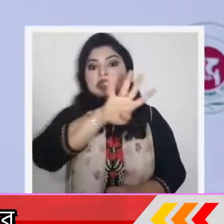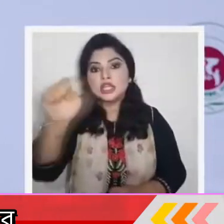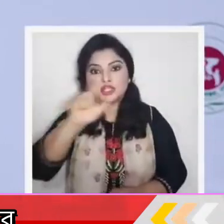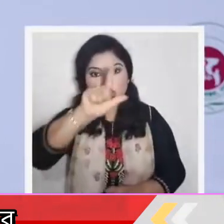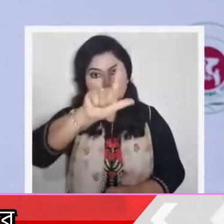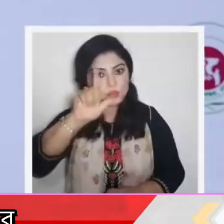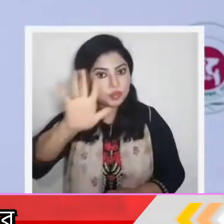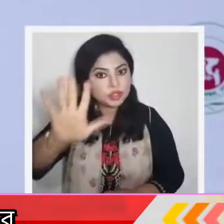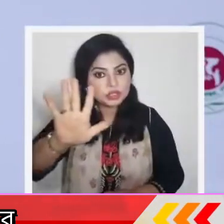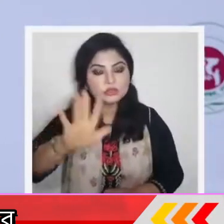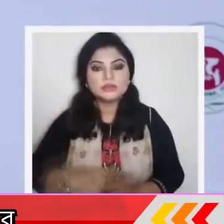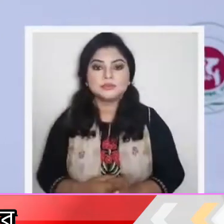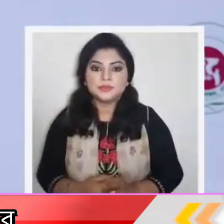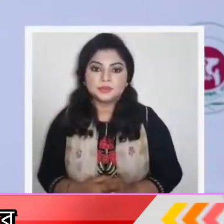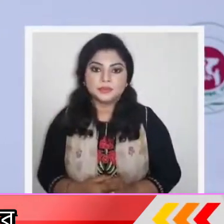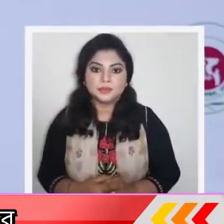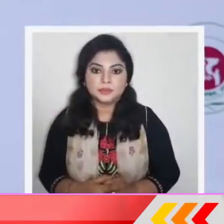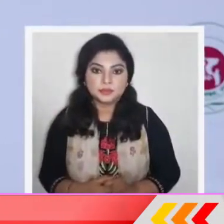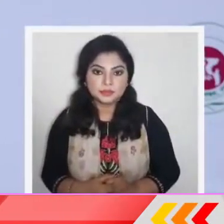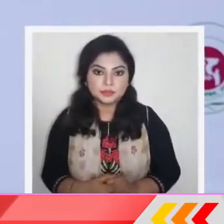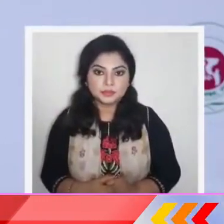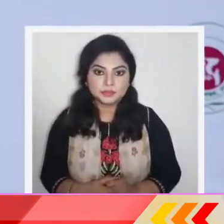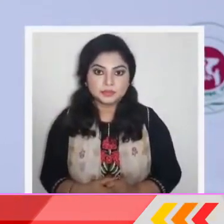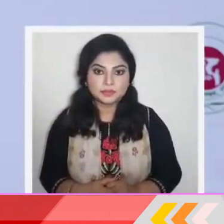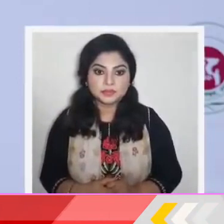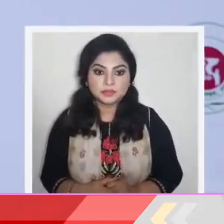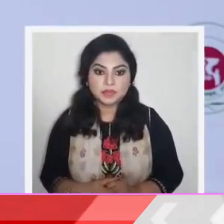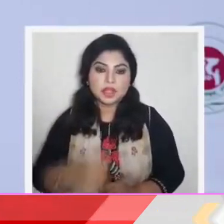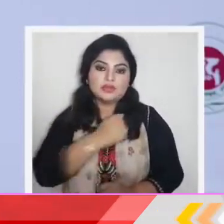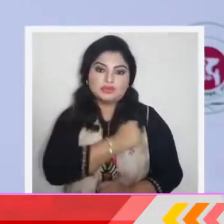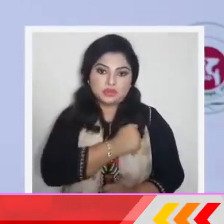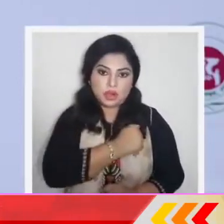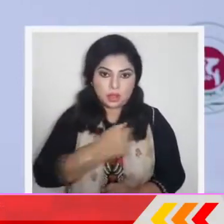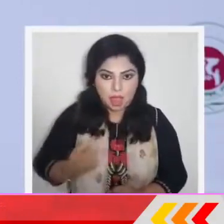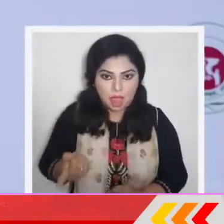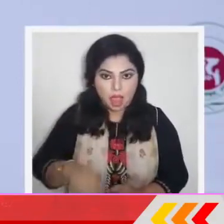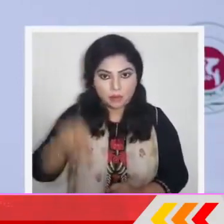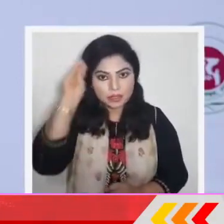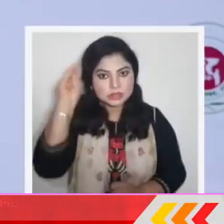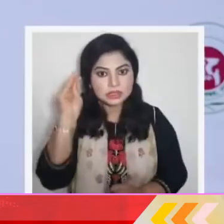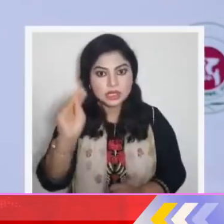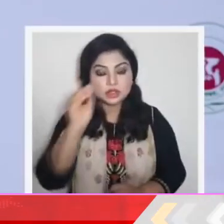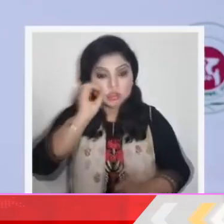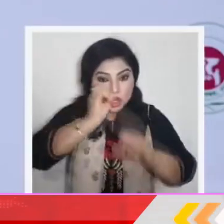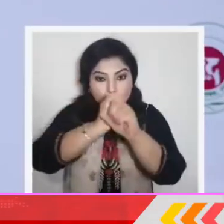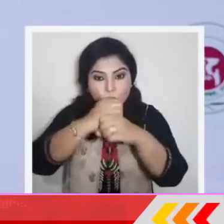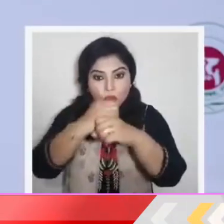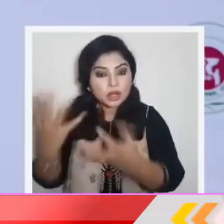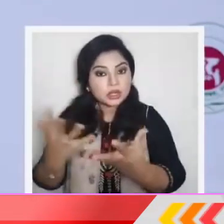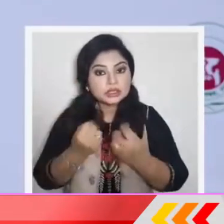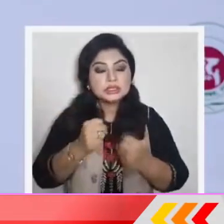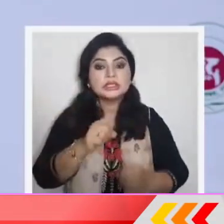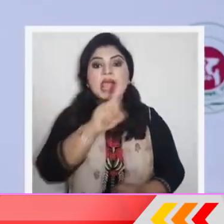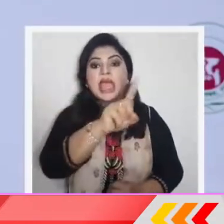এছাড়া গত 24 ঘন্টায় সুস্থ হয়েছে 1,628 জন। এ নিয়ে মোট সুস্থ হয়ে বাড়ি ফিরেছেন 88,034 জন।